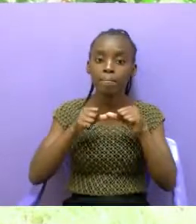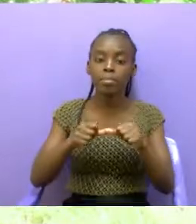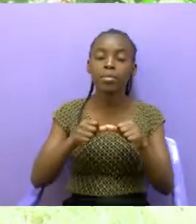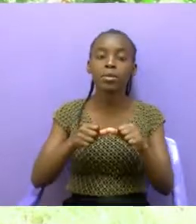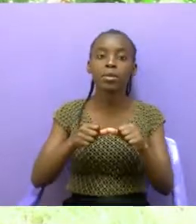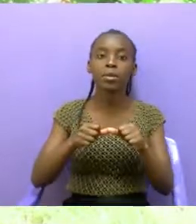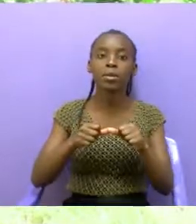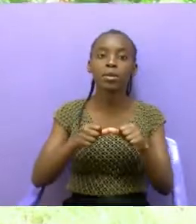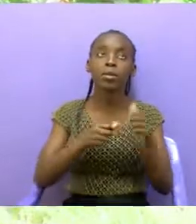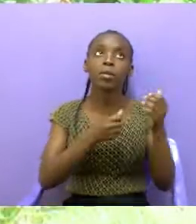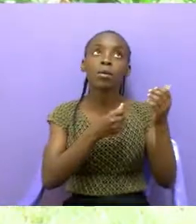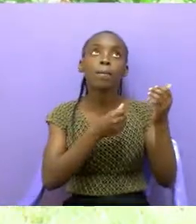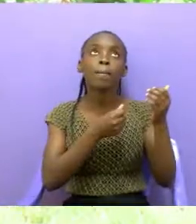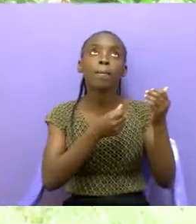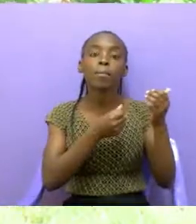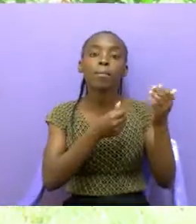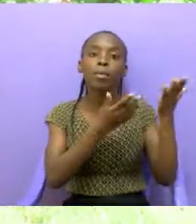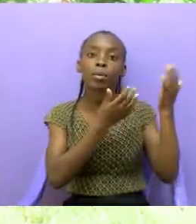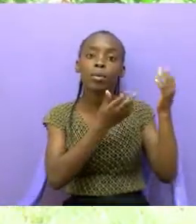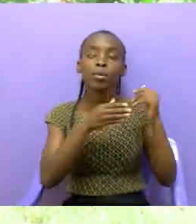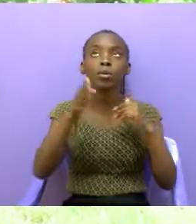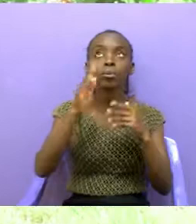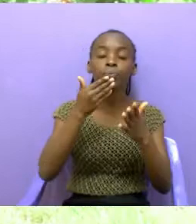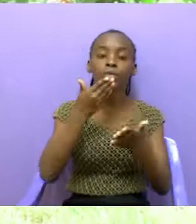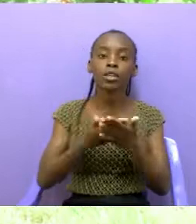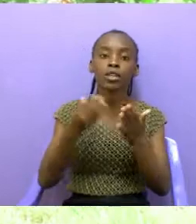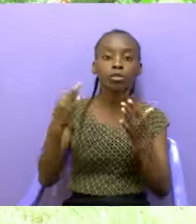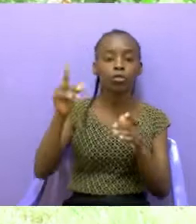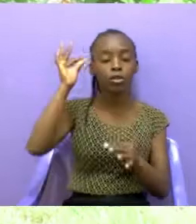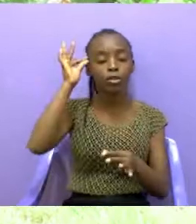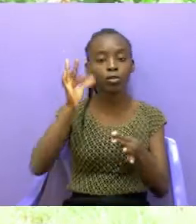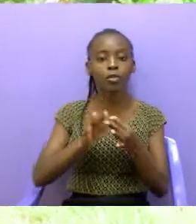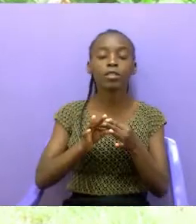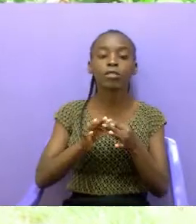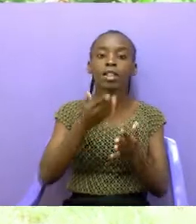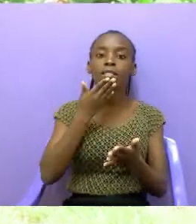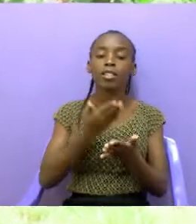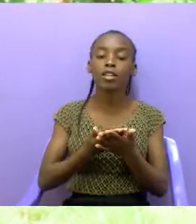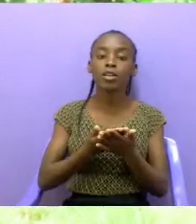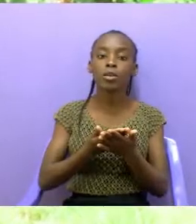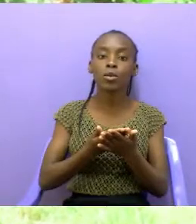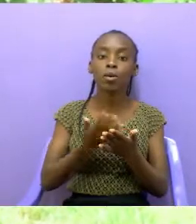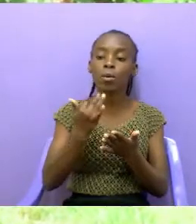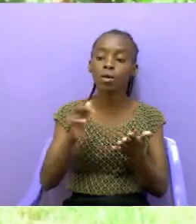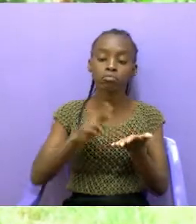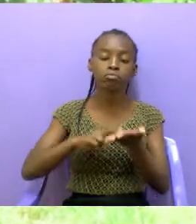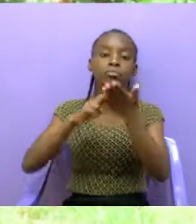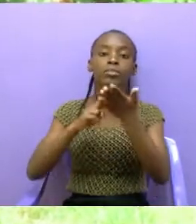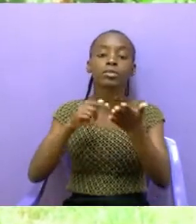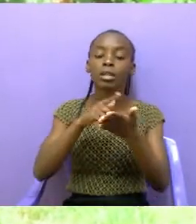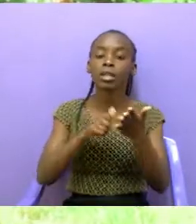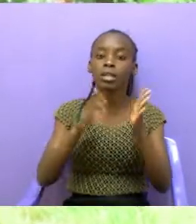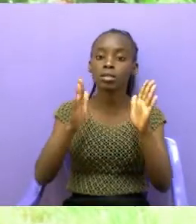imara. Asante maana wewe ni mwaminifu. Asante maana unamuinua yule dada Bwana anayepitia mambo